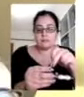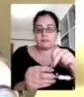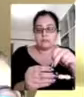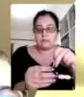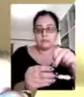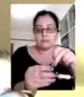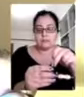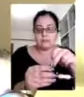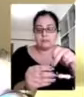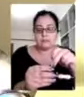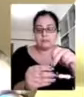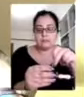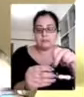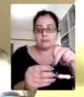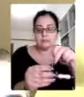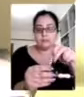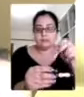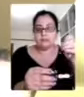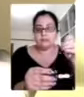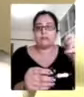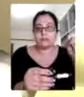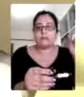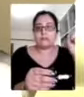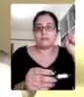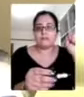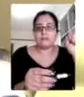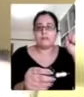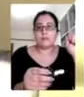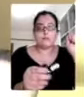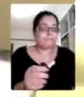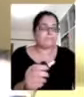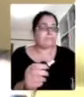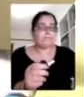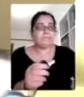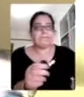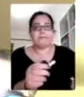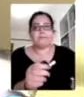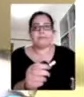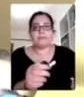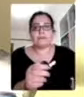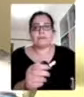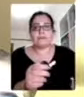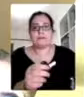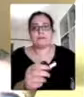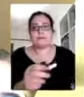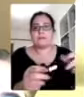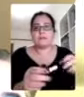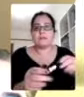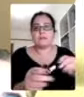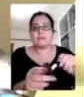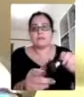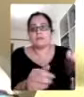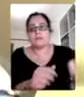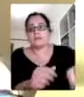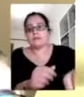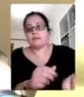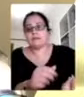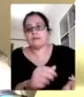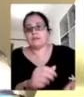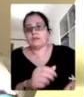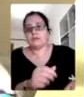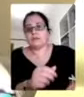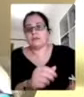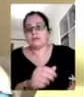Crown ve daha üst serilerde pipo almaları daha faydalı olur. Ama bu demek değildir ki o iyi pipodur, bu kötü pipodur. Her şey